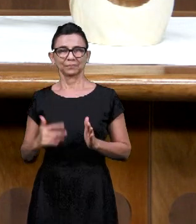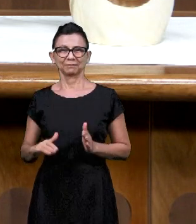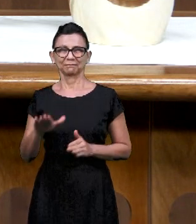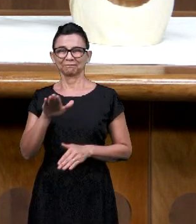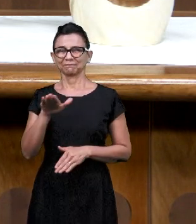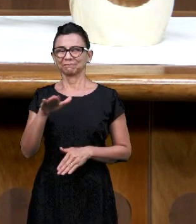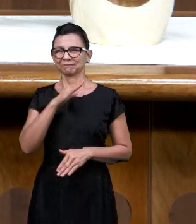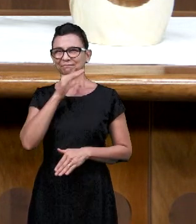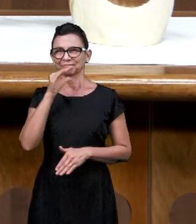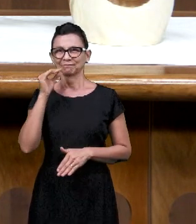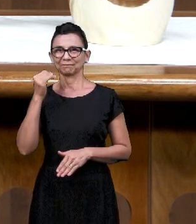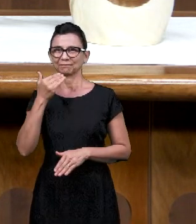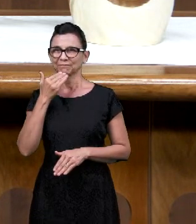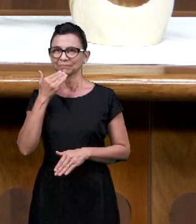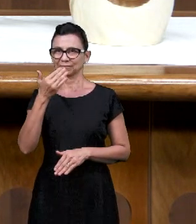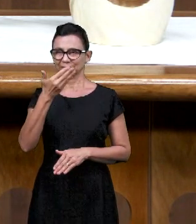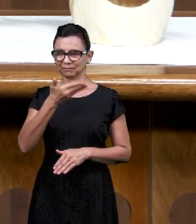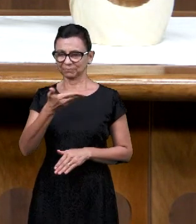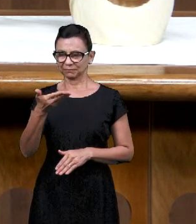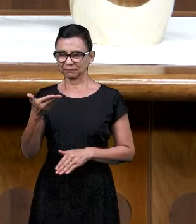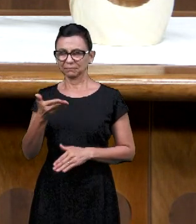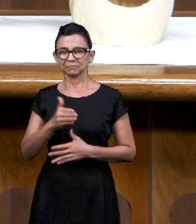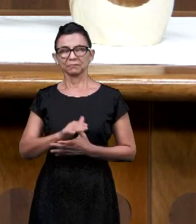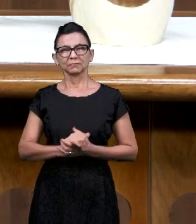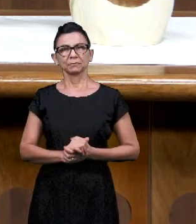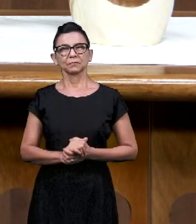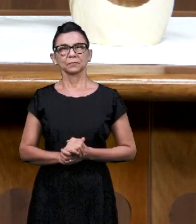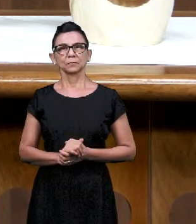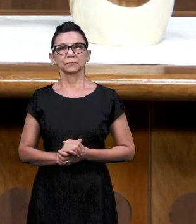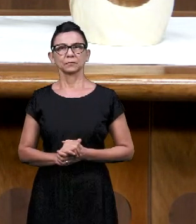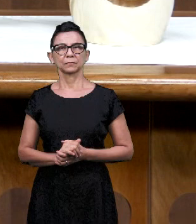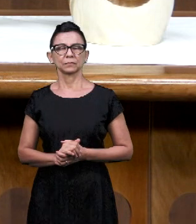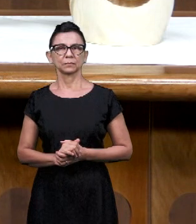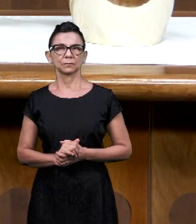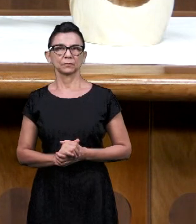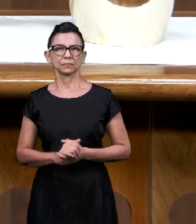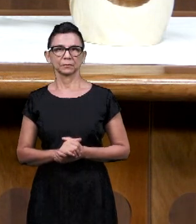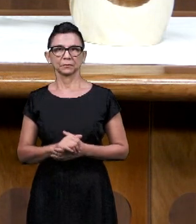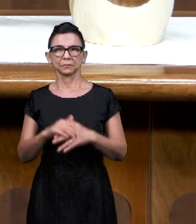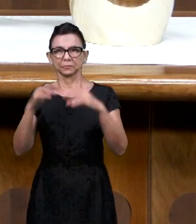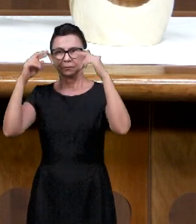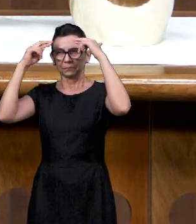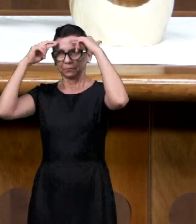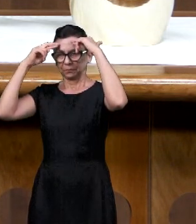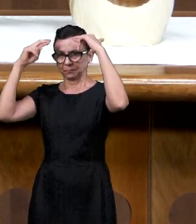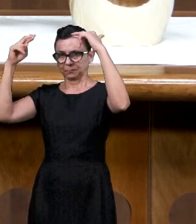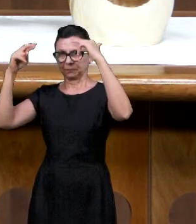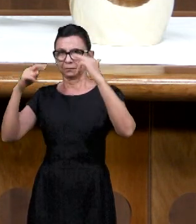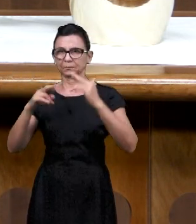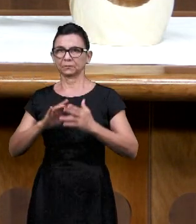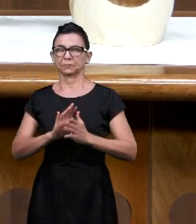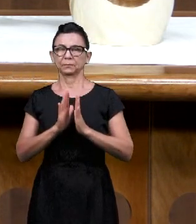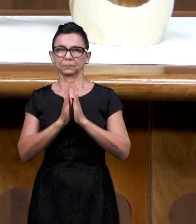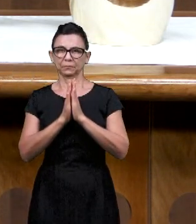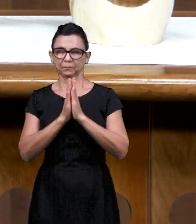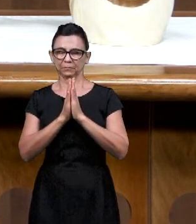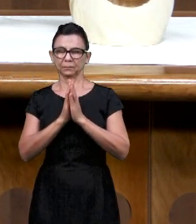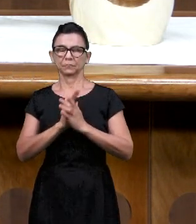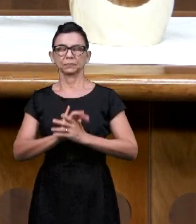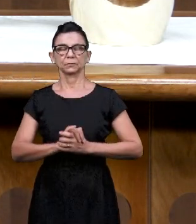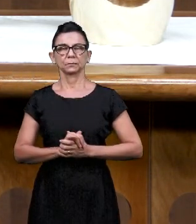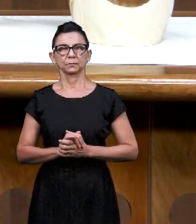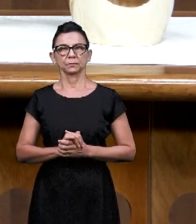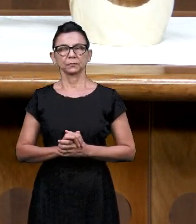en condition de révérence devant le Seigneur afin de prier au Seigneur. Prions au Seigneur notre Dieu. Seigneur notre